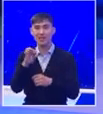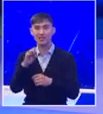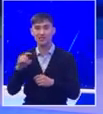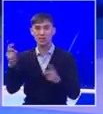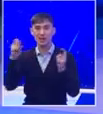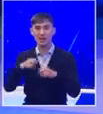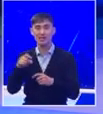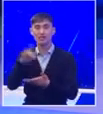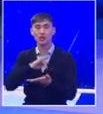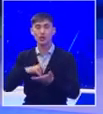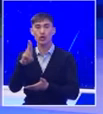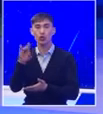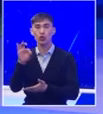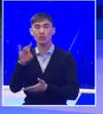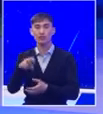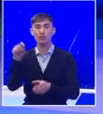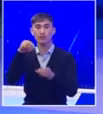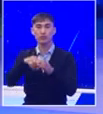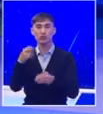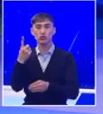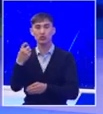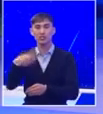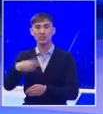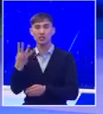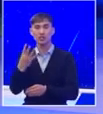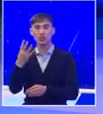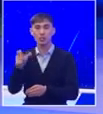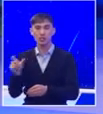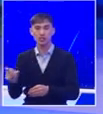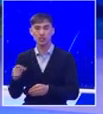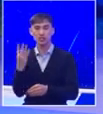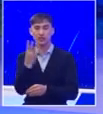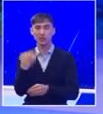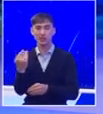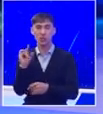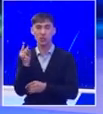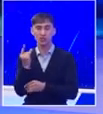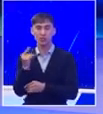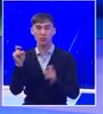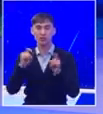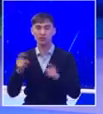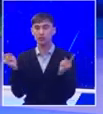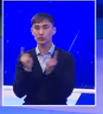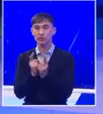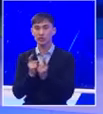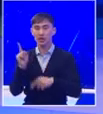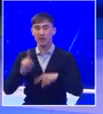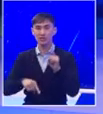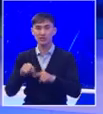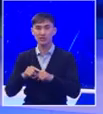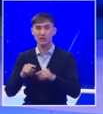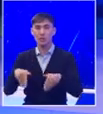города Катовица. На борту находились 124 пассажира, четверо из которых – младенцы. Прибывших радушно встретили родные и